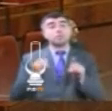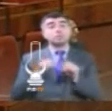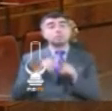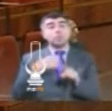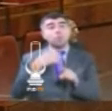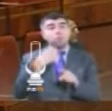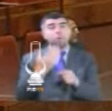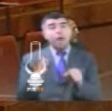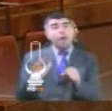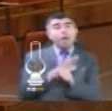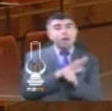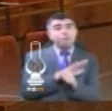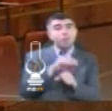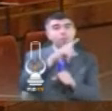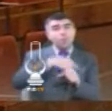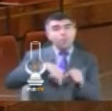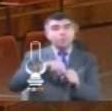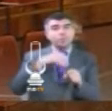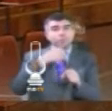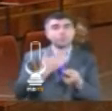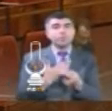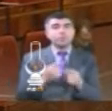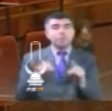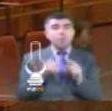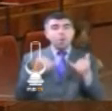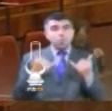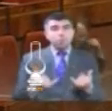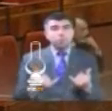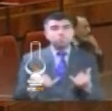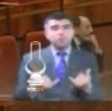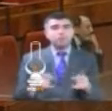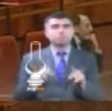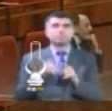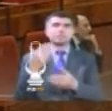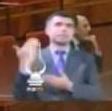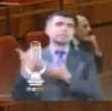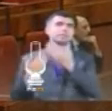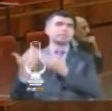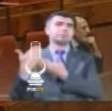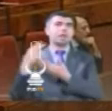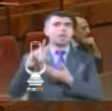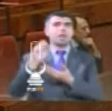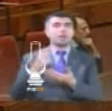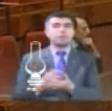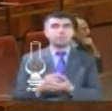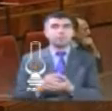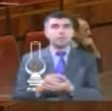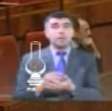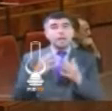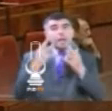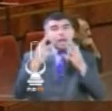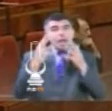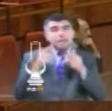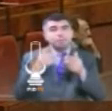نتحدث عن الاكتضاد فهو ليس معطى اليوم ولكنه معطى وقع فيه التراكم، لأن اليوم نسبة النجاح